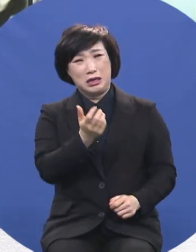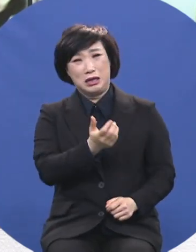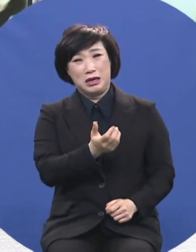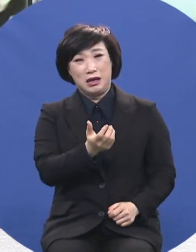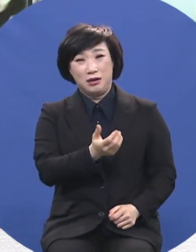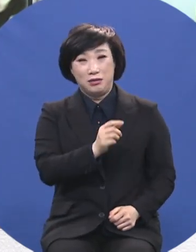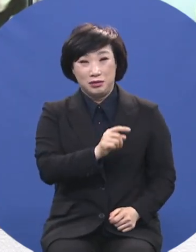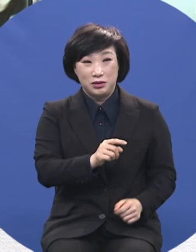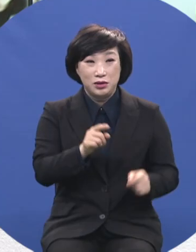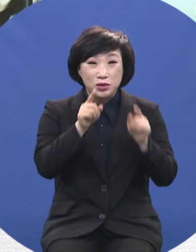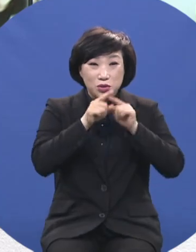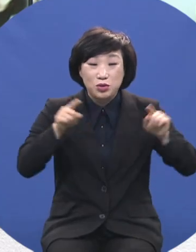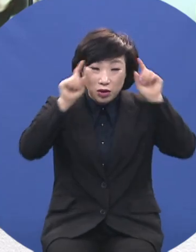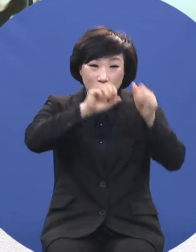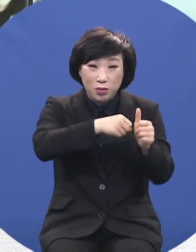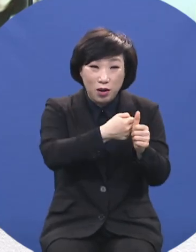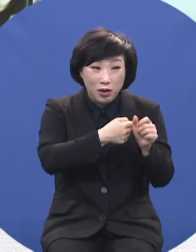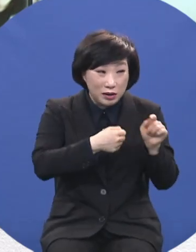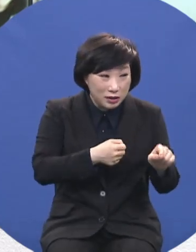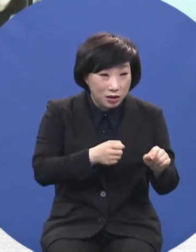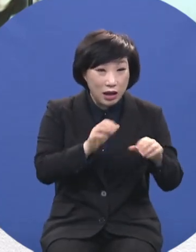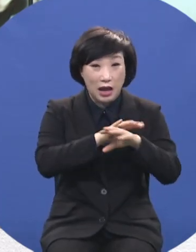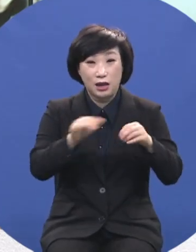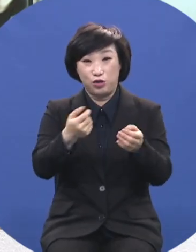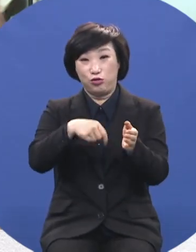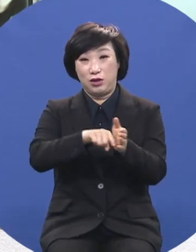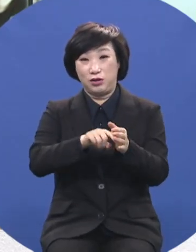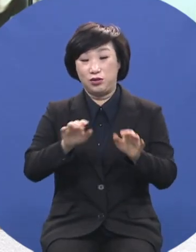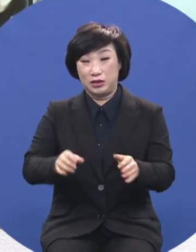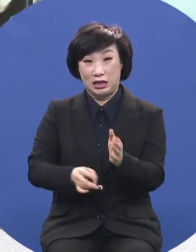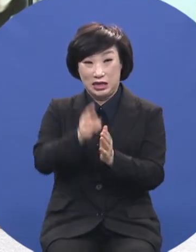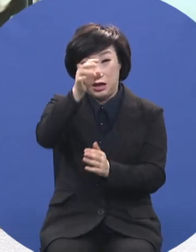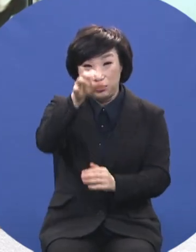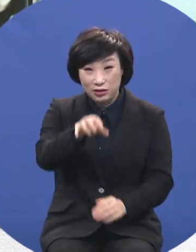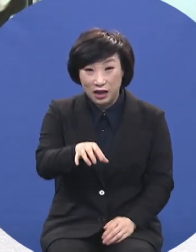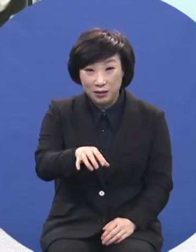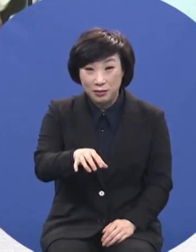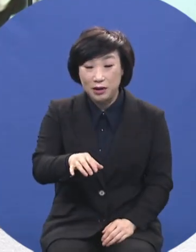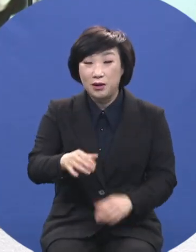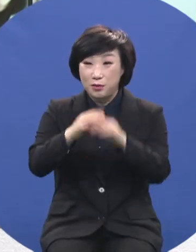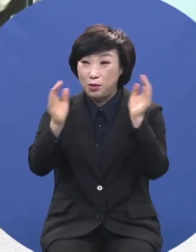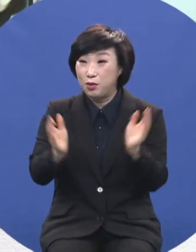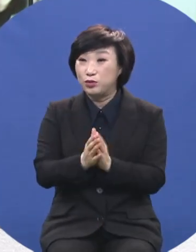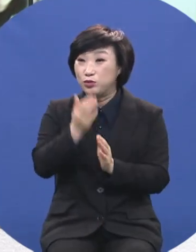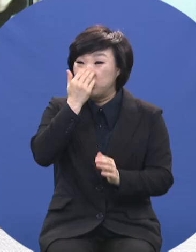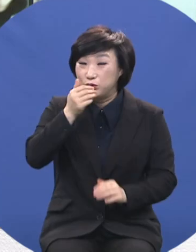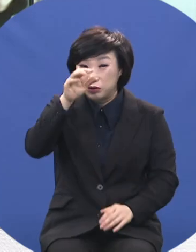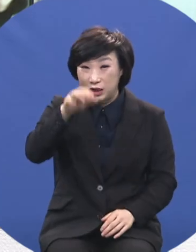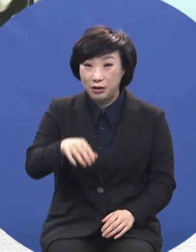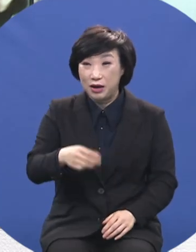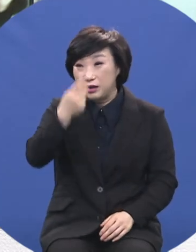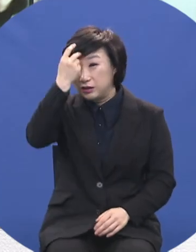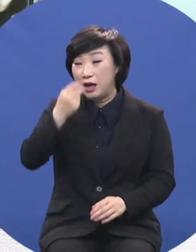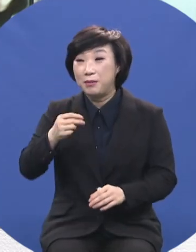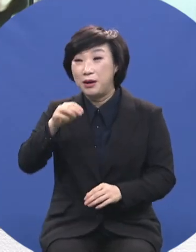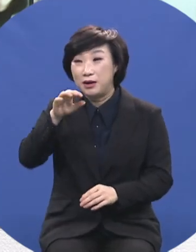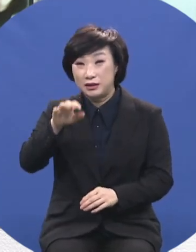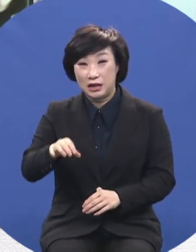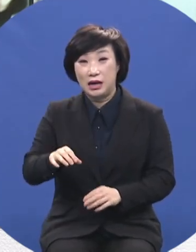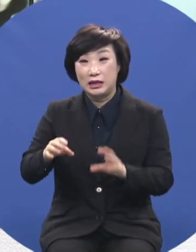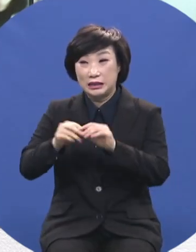참혹한 지옥의 형벌을 해결해 주시려고 예루살렘과 온 유대와